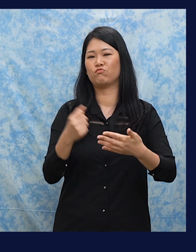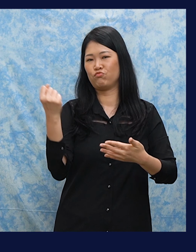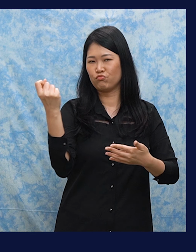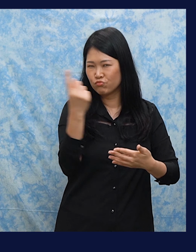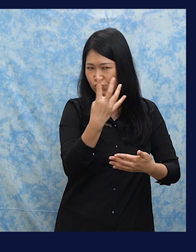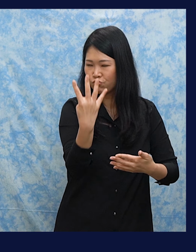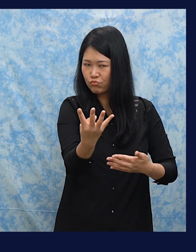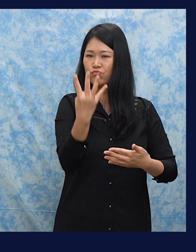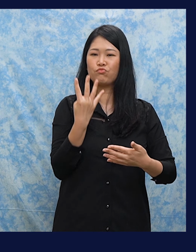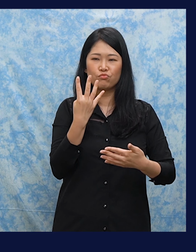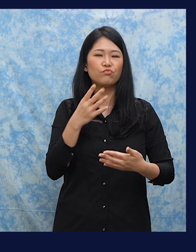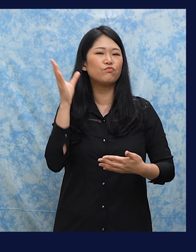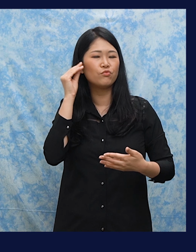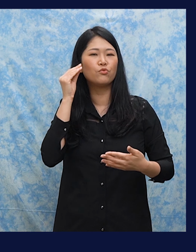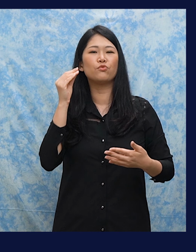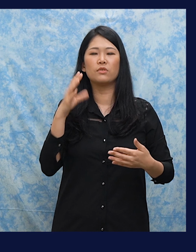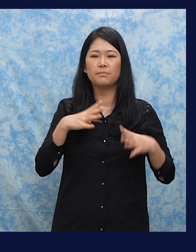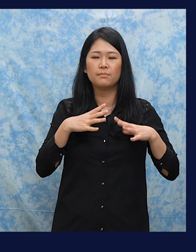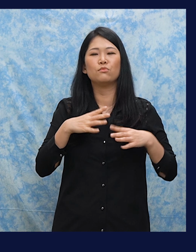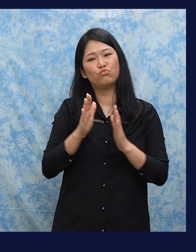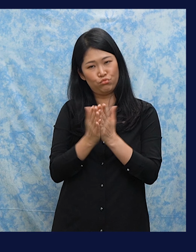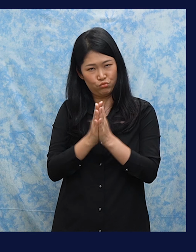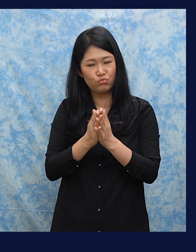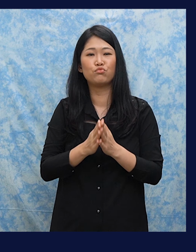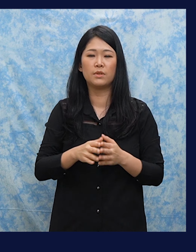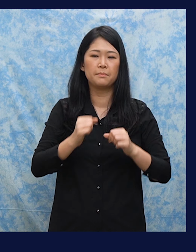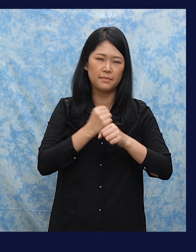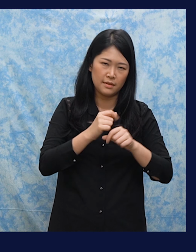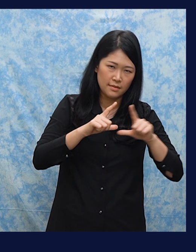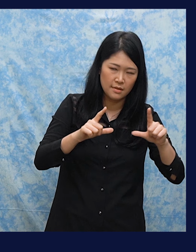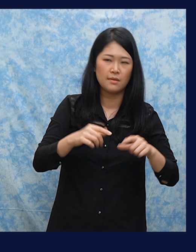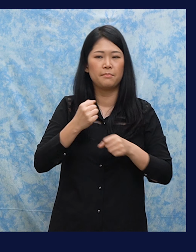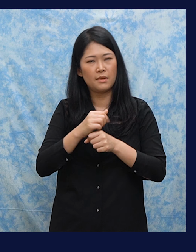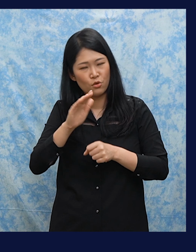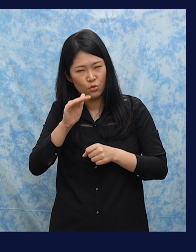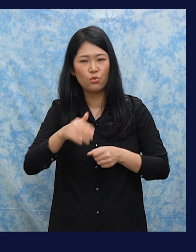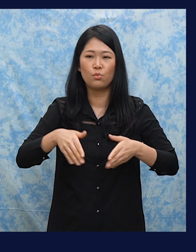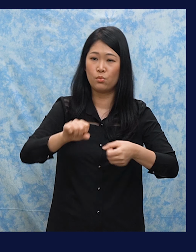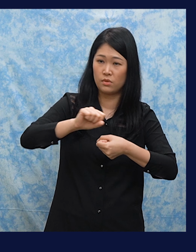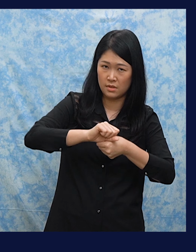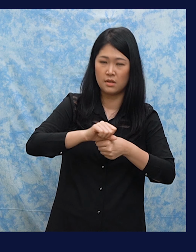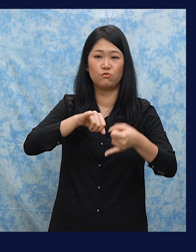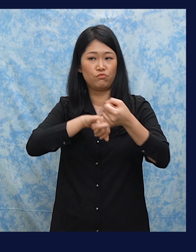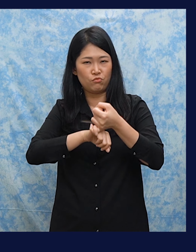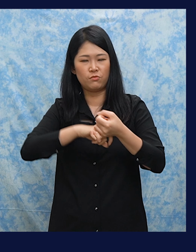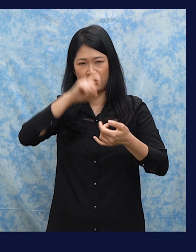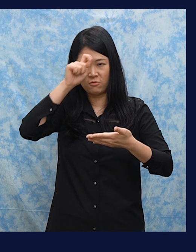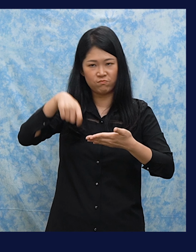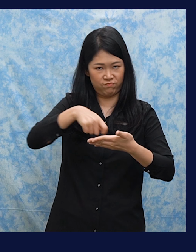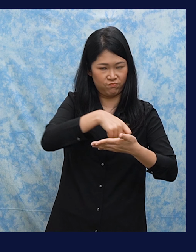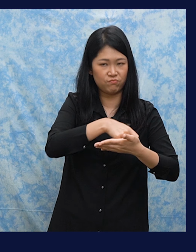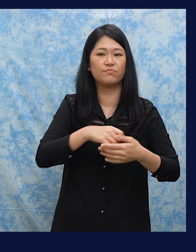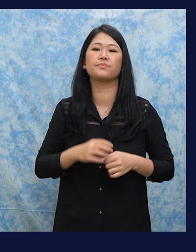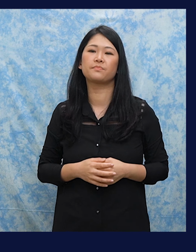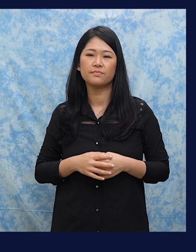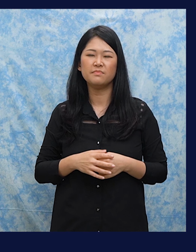经文其实都是来自圣经的四福音书，即是马太、马可、路加和约翰他们所记录下来